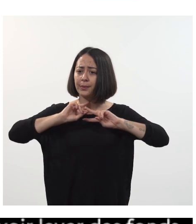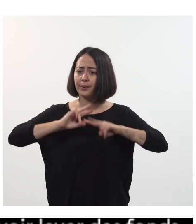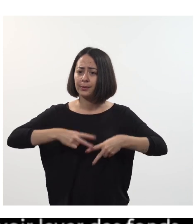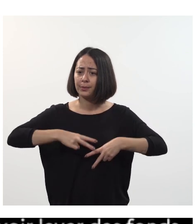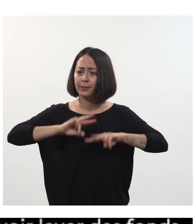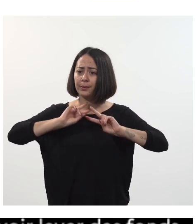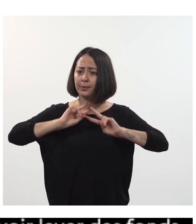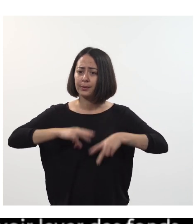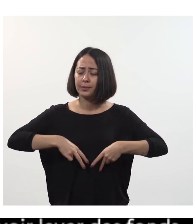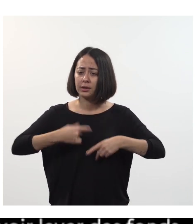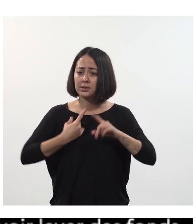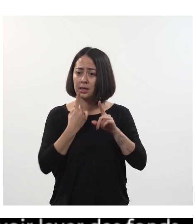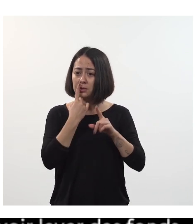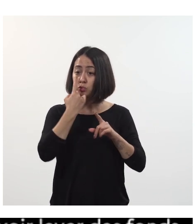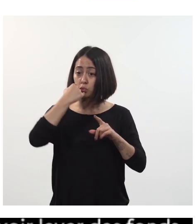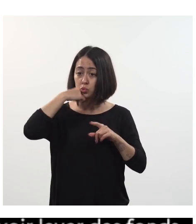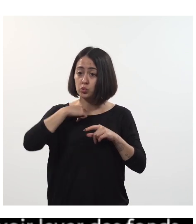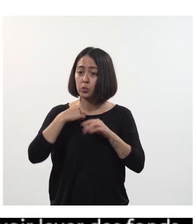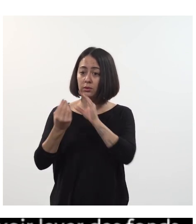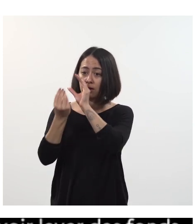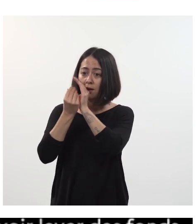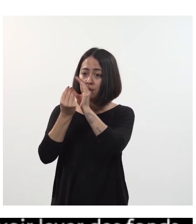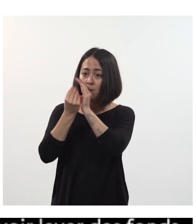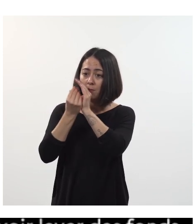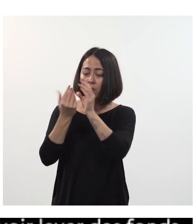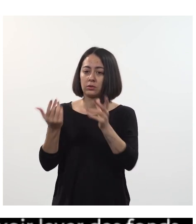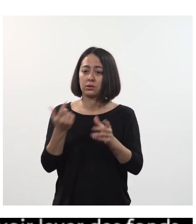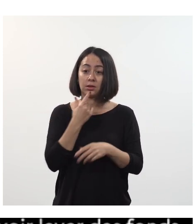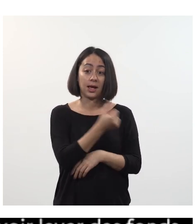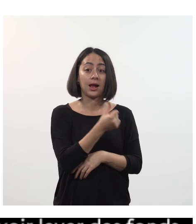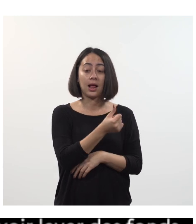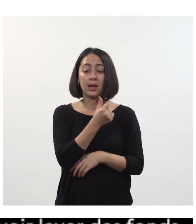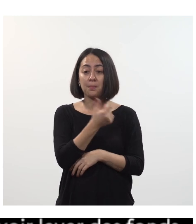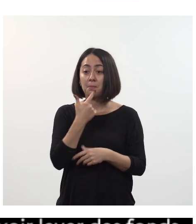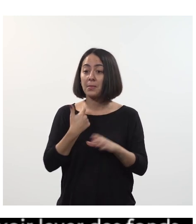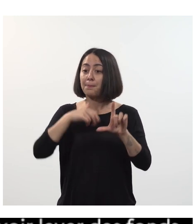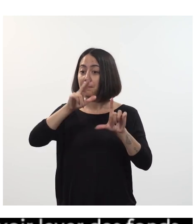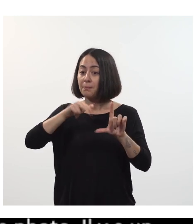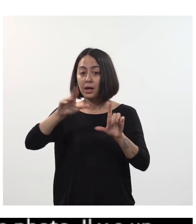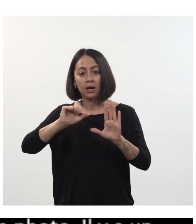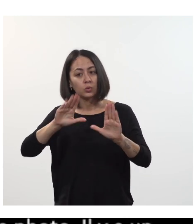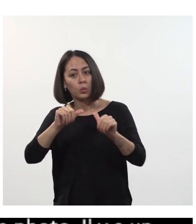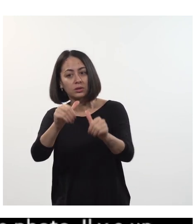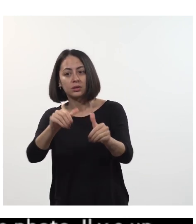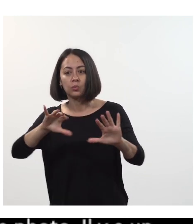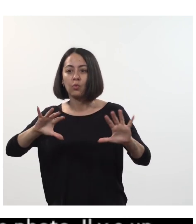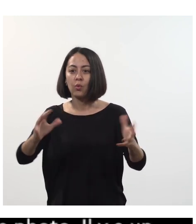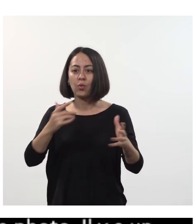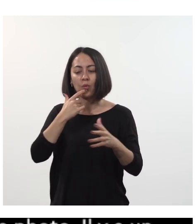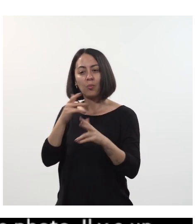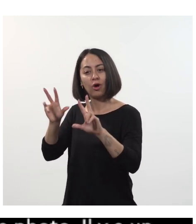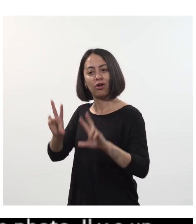sonde de gastrostomie. Et elle a continué de peindre hein, avec ses yeux, finalement, avec un logiciel de